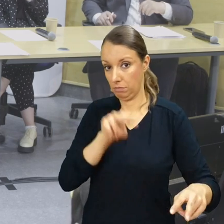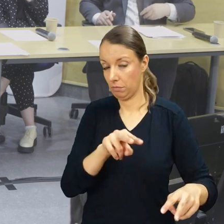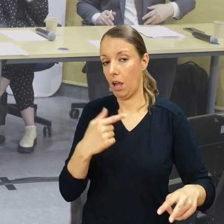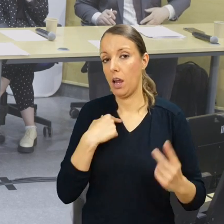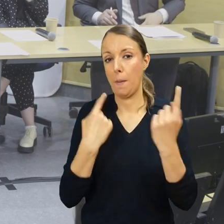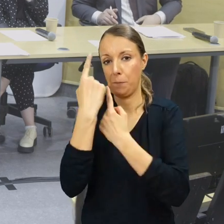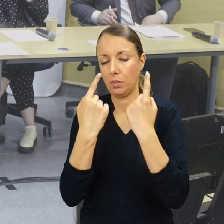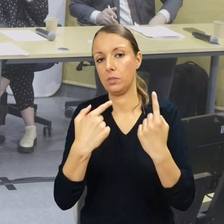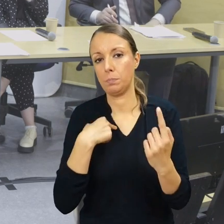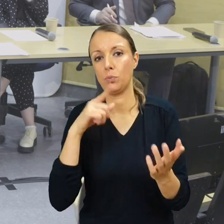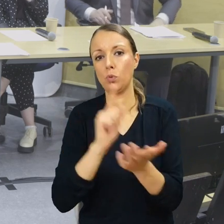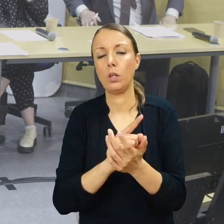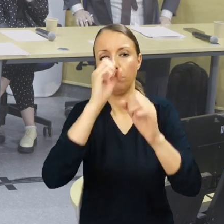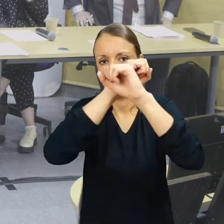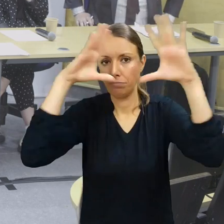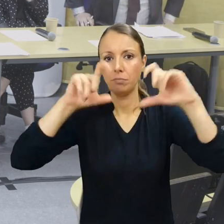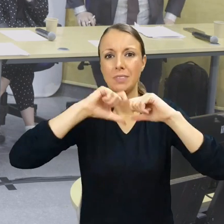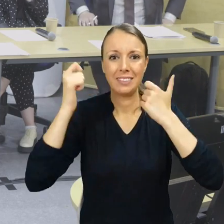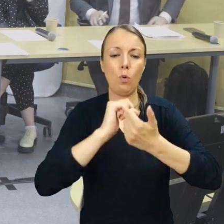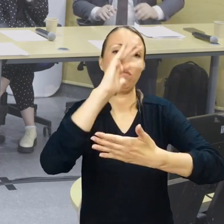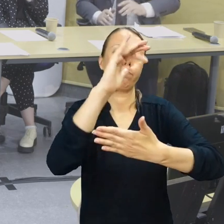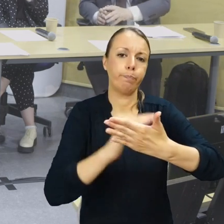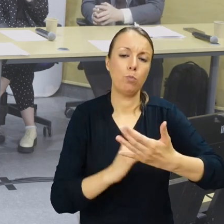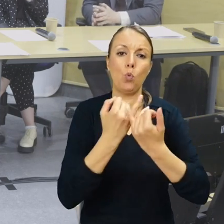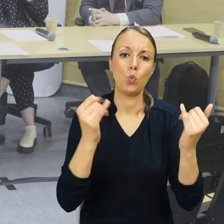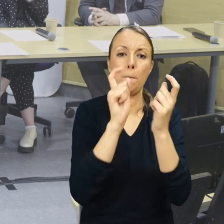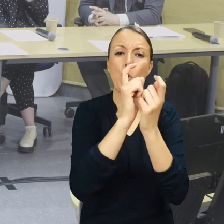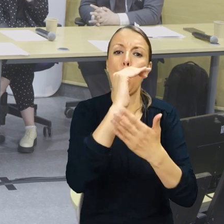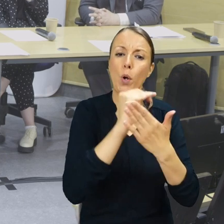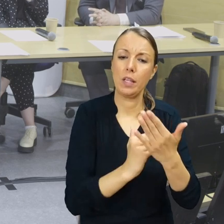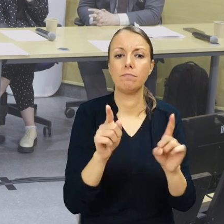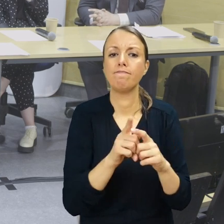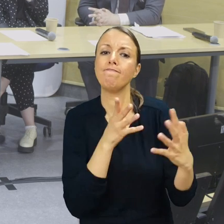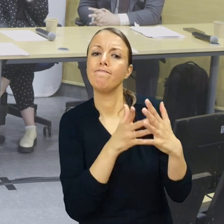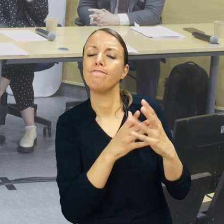sobie stworzyć całą listę takich punktów zaczepienia i diagnoz. I ja powiem ci szczerze, z mojego